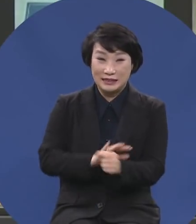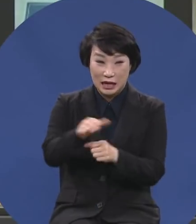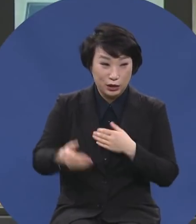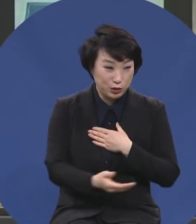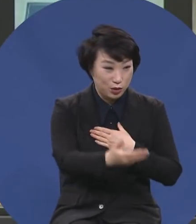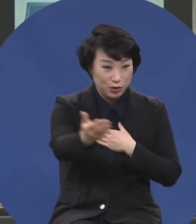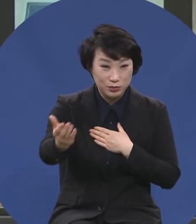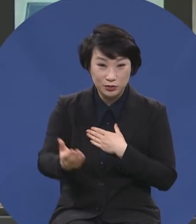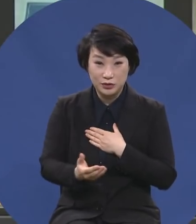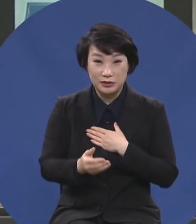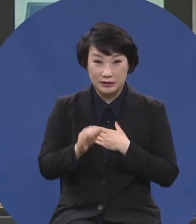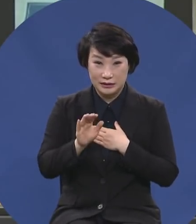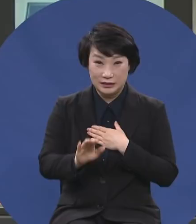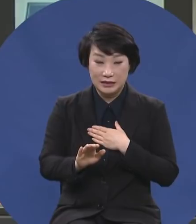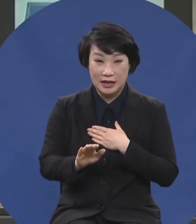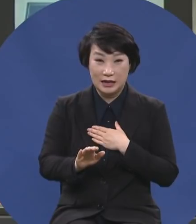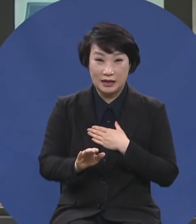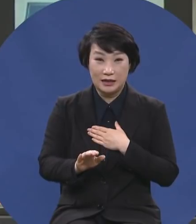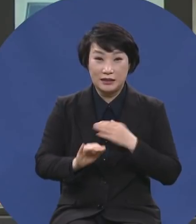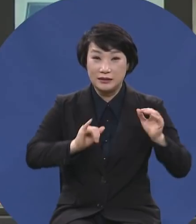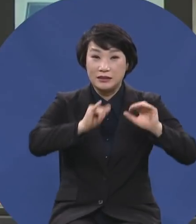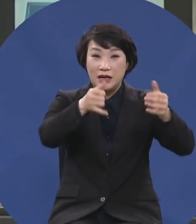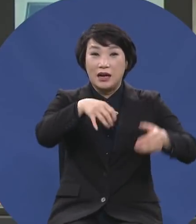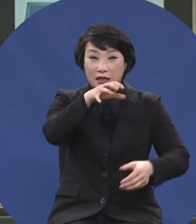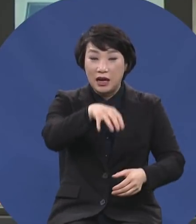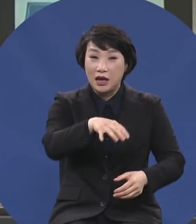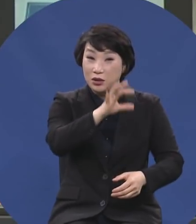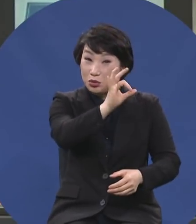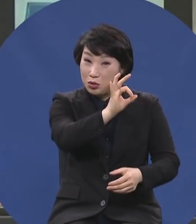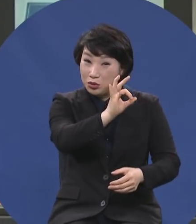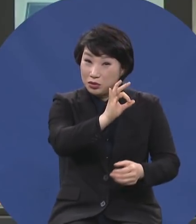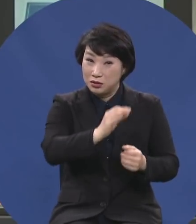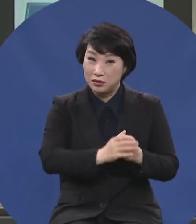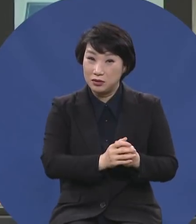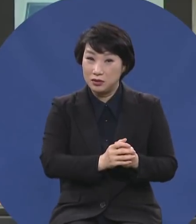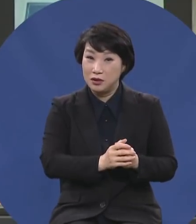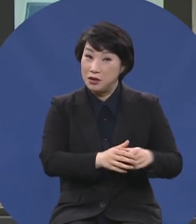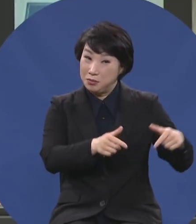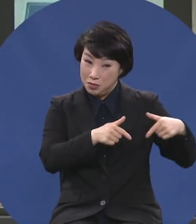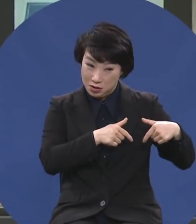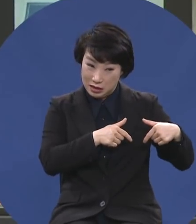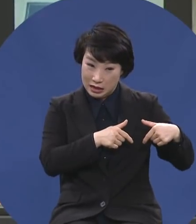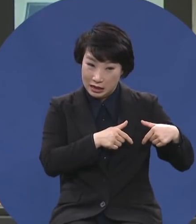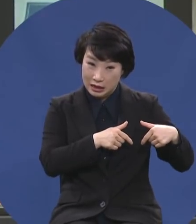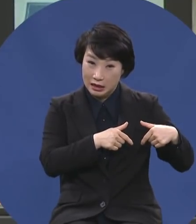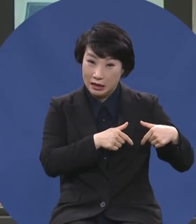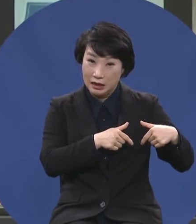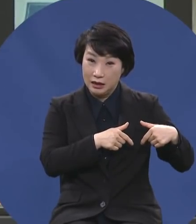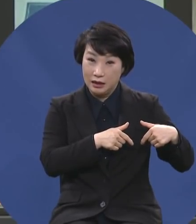사랑하는 여러분, 세상에 돈, 명예,